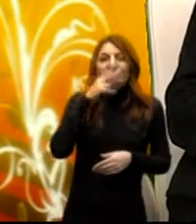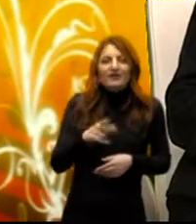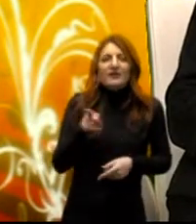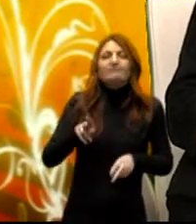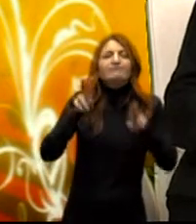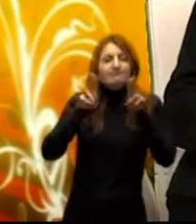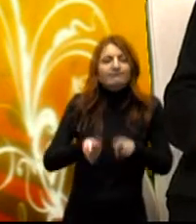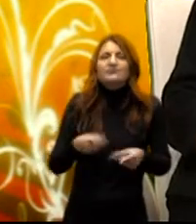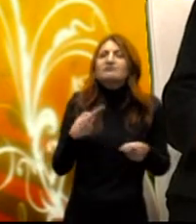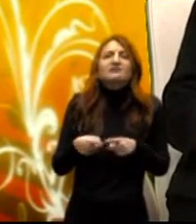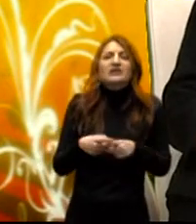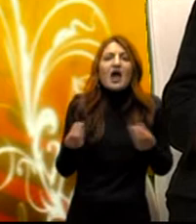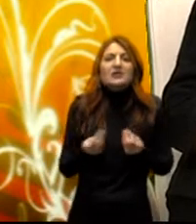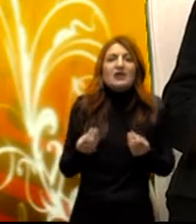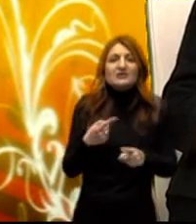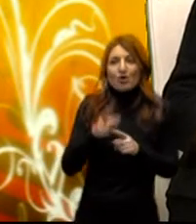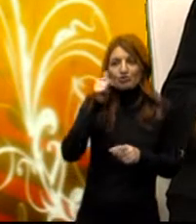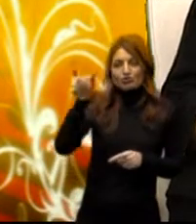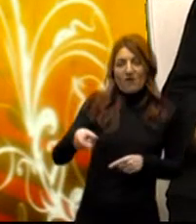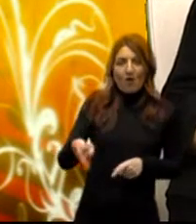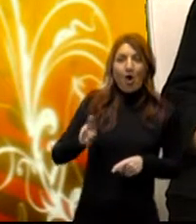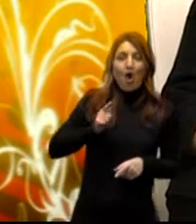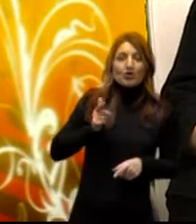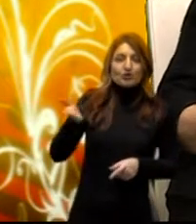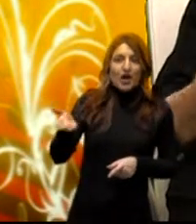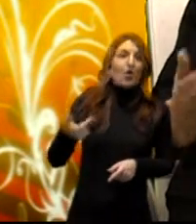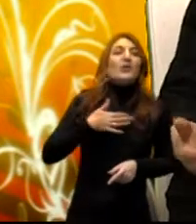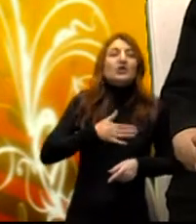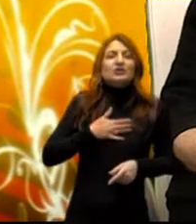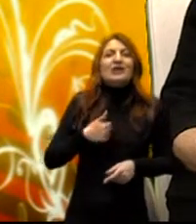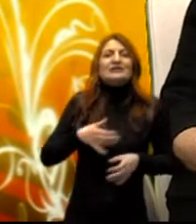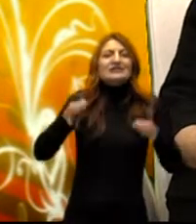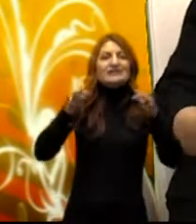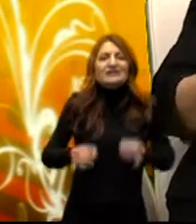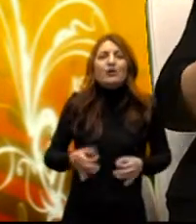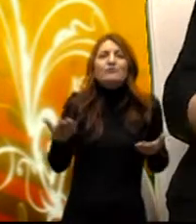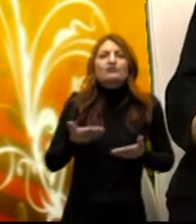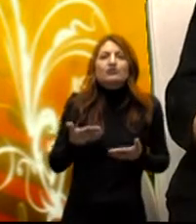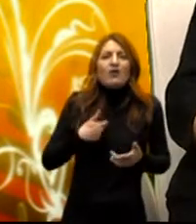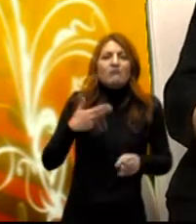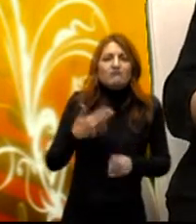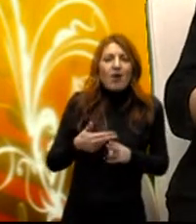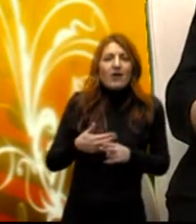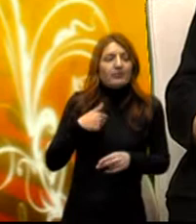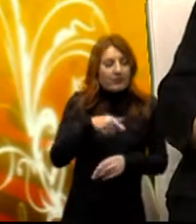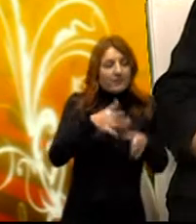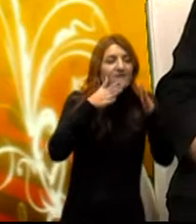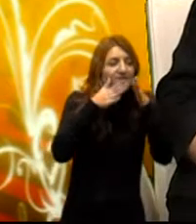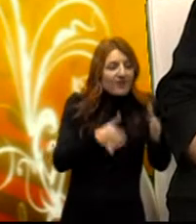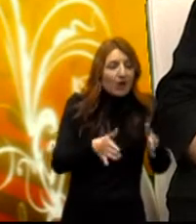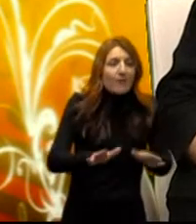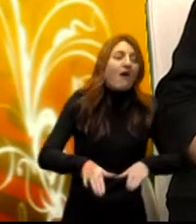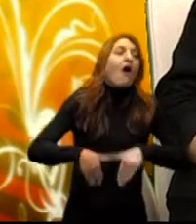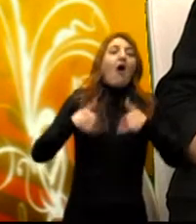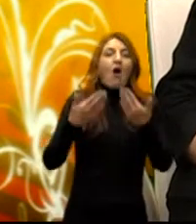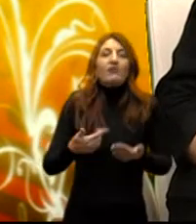stvarno je to to, jer i pacijent to očekuje. On želi biti siguran da se radi o tome, da bi povjerovao i da bi pristupio